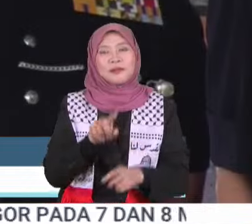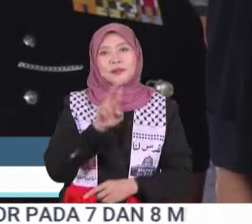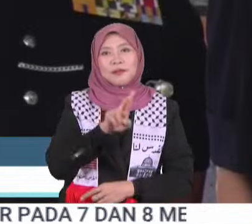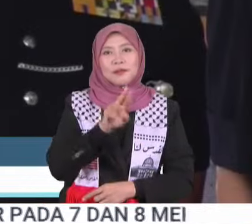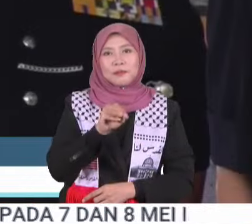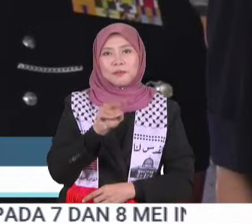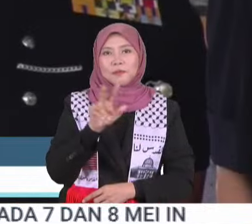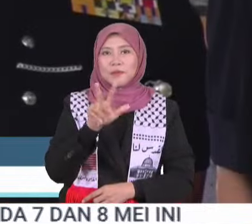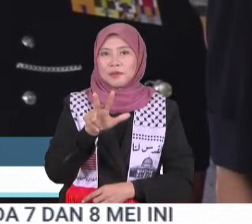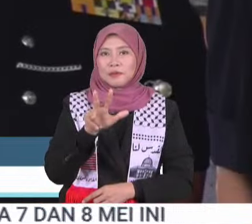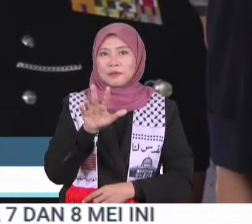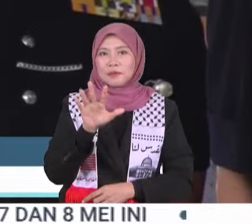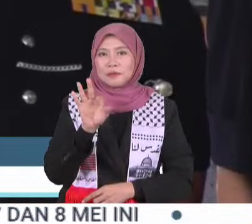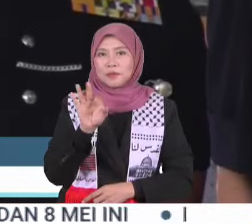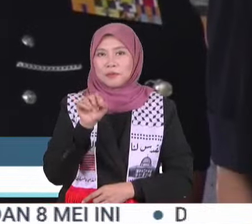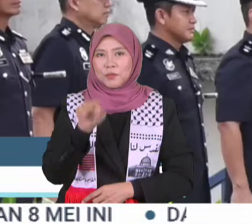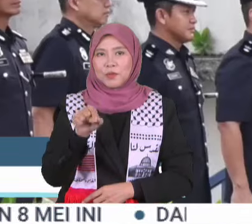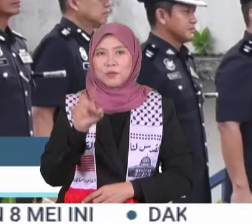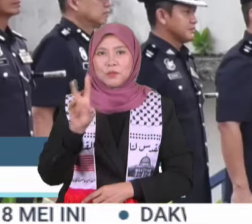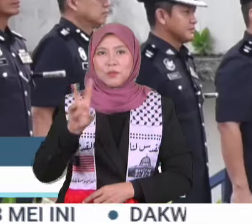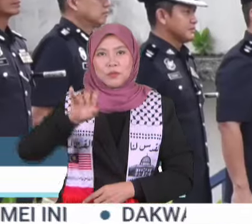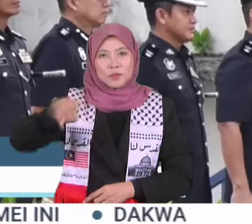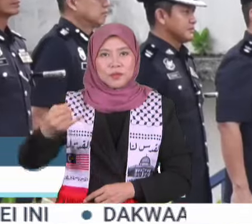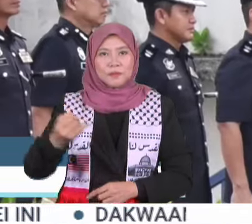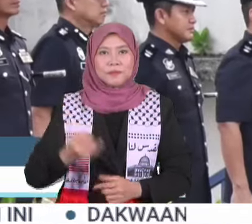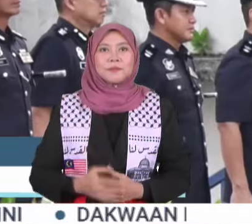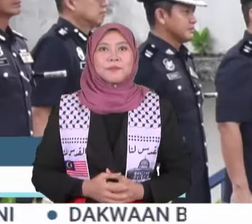RM 39.7 juta.